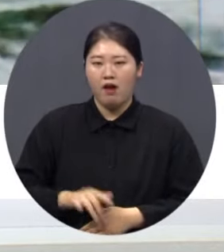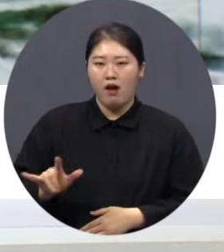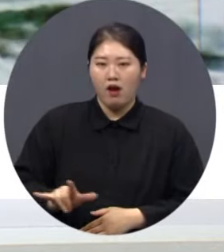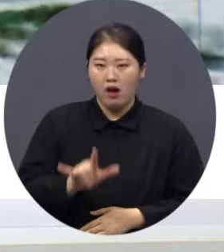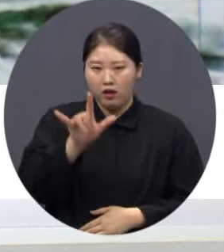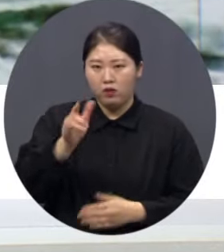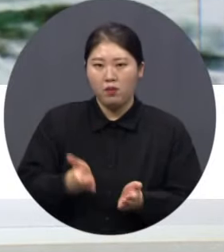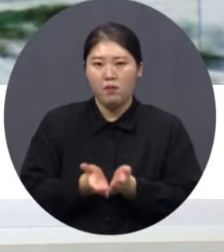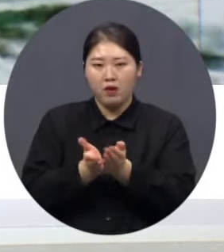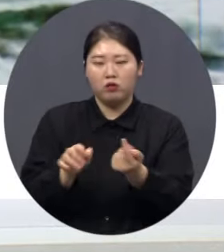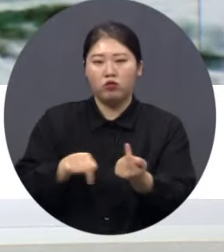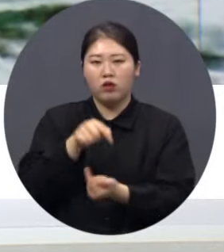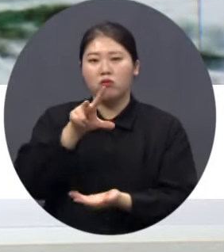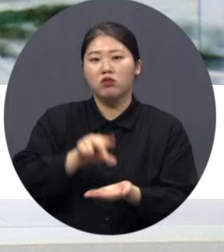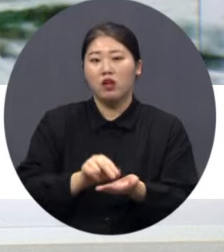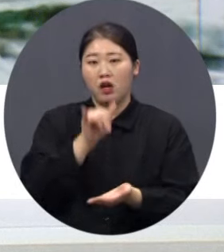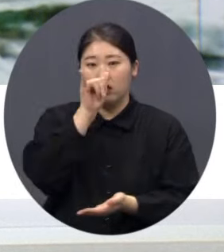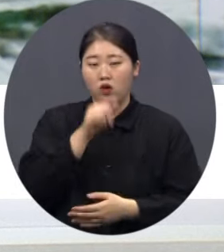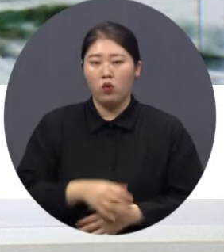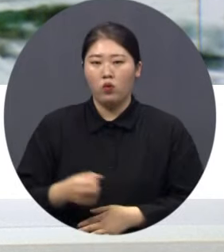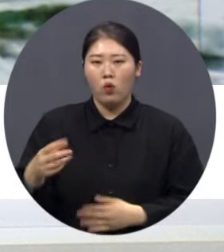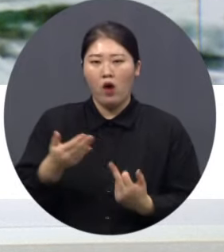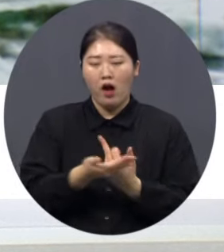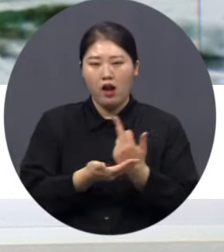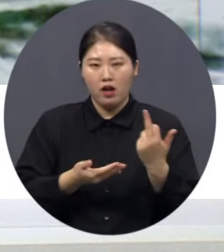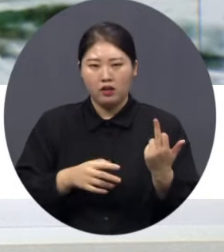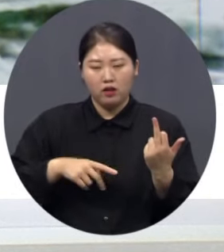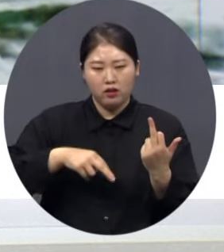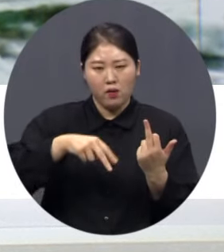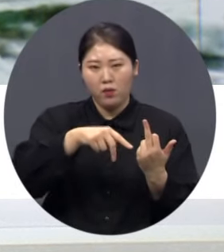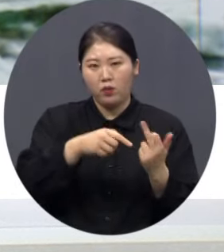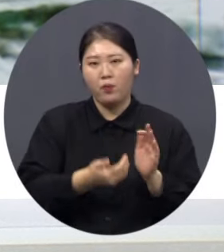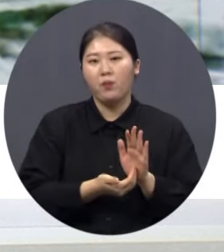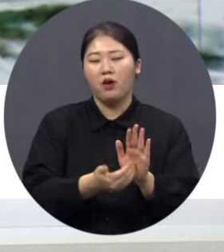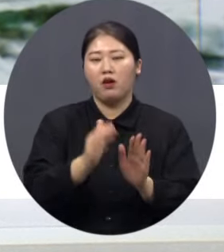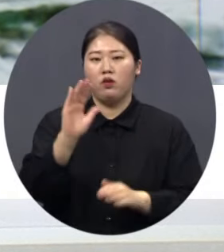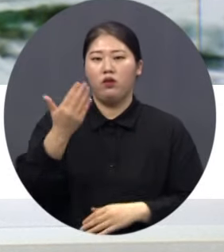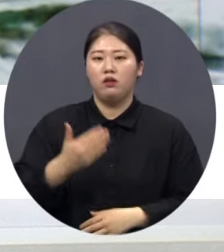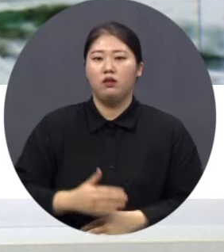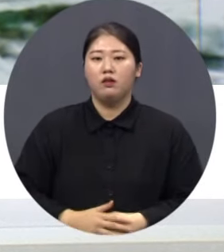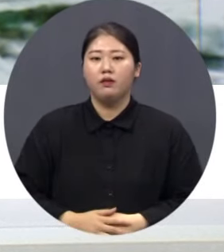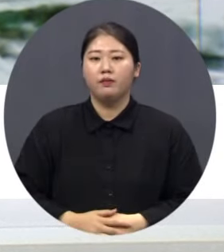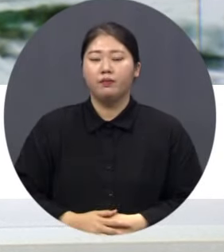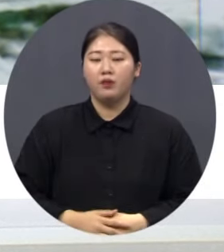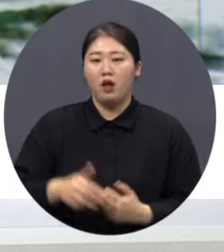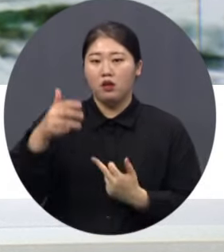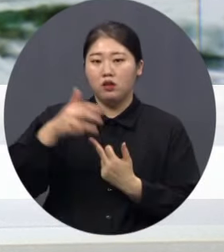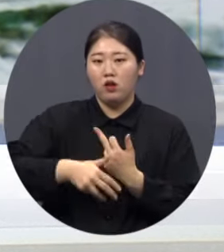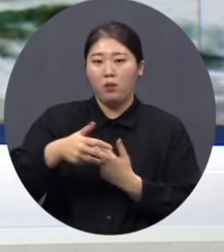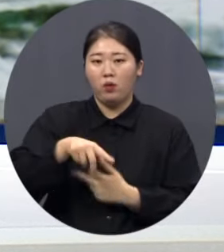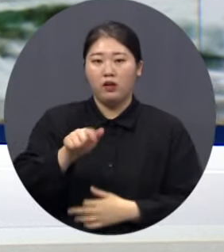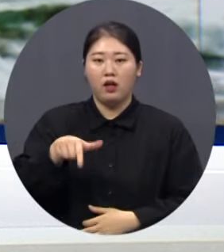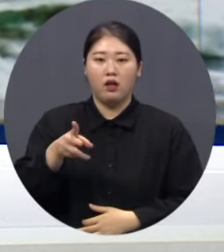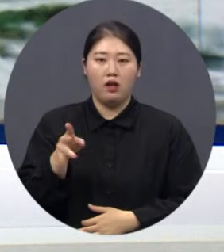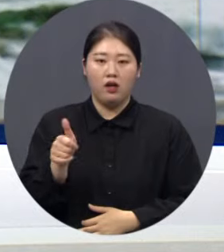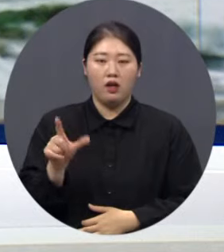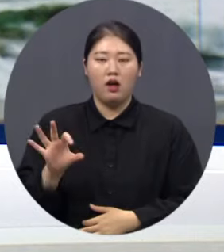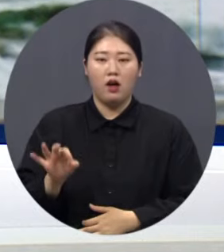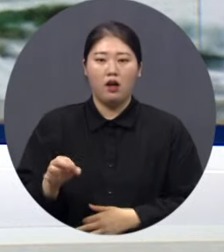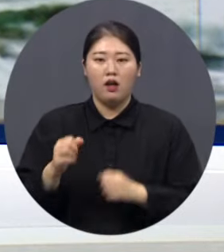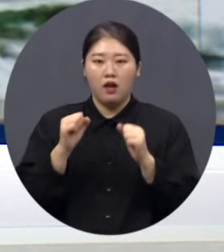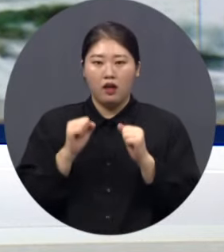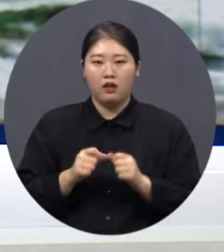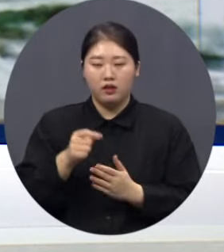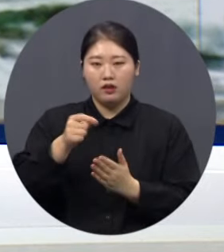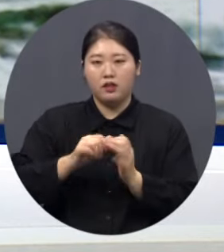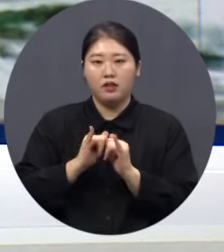하늘길과 뱃길이 차질을 빚었고 한라산 탐방로도 전면 통제됐습니다. 서귀포시 사계항에 나가 있는 취재 기자를